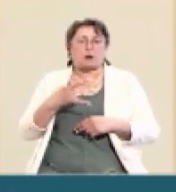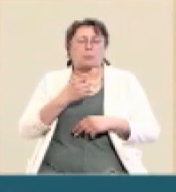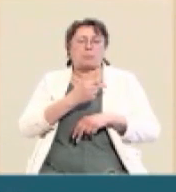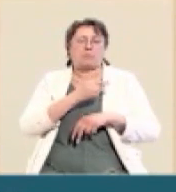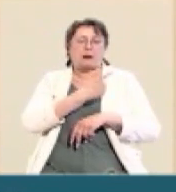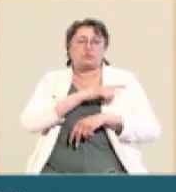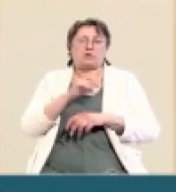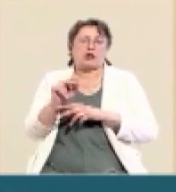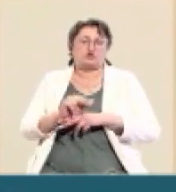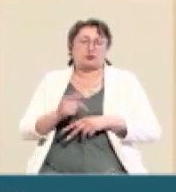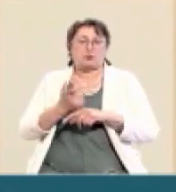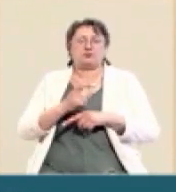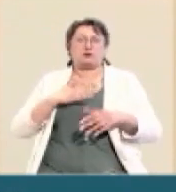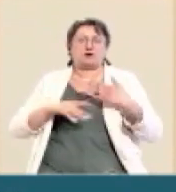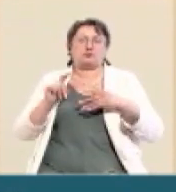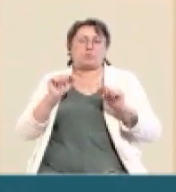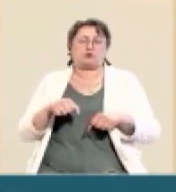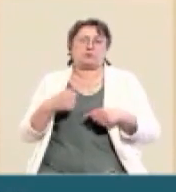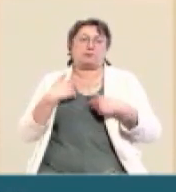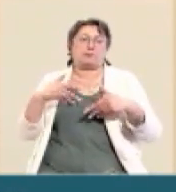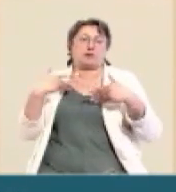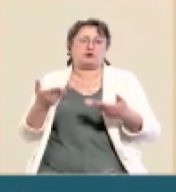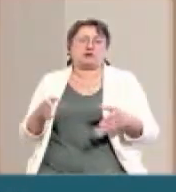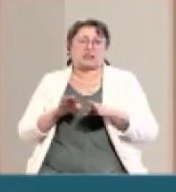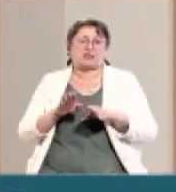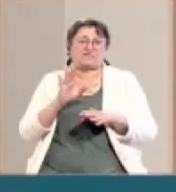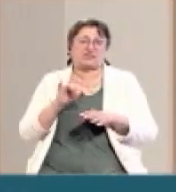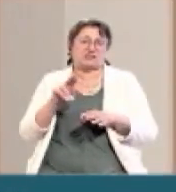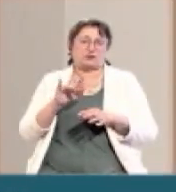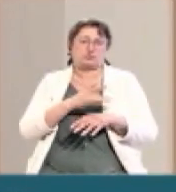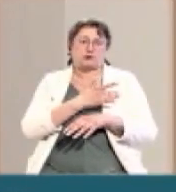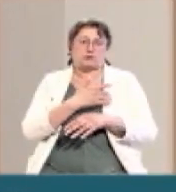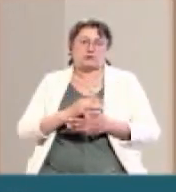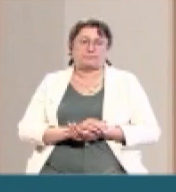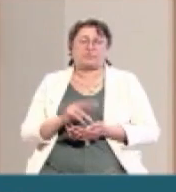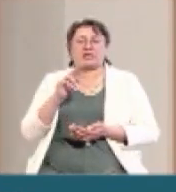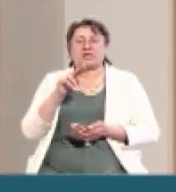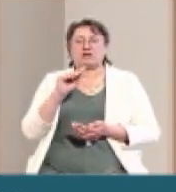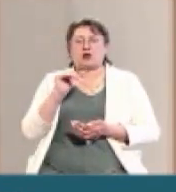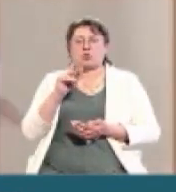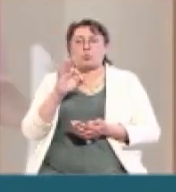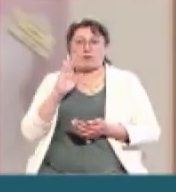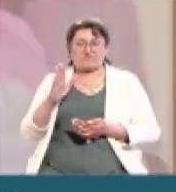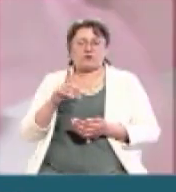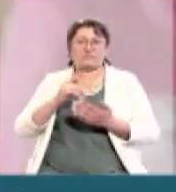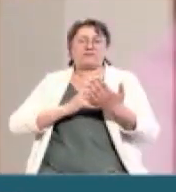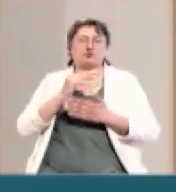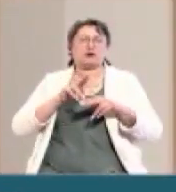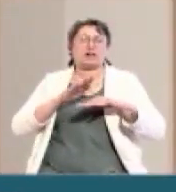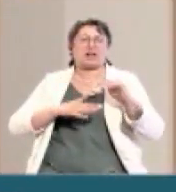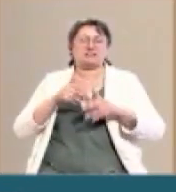осы деп айтар едім. Мұндай жобалардың берер пайдасы мол. Данияр Жақыпов жоғары санатты хирург маманы.